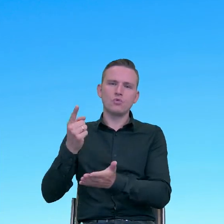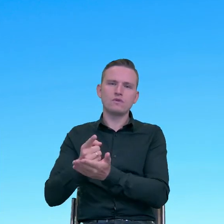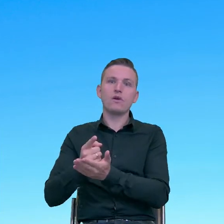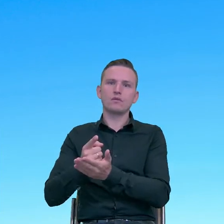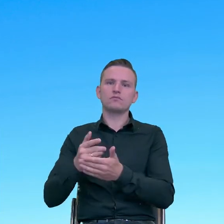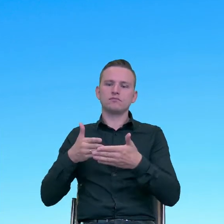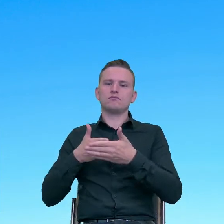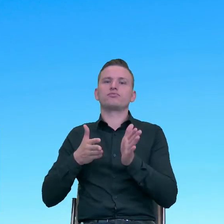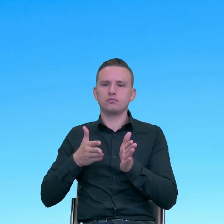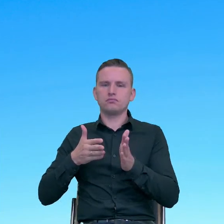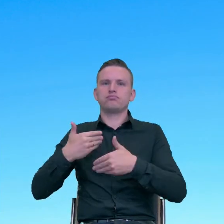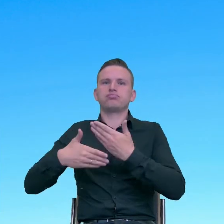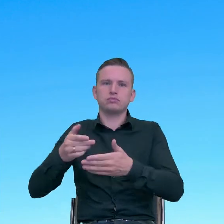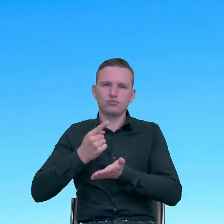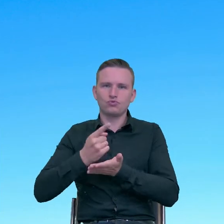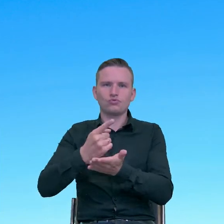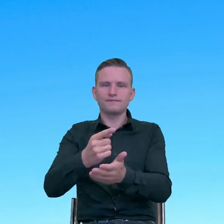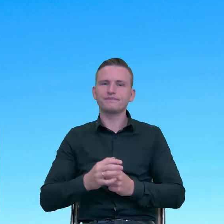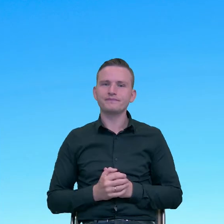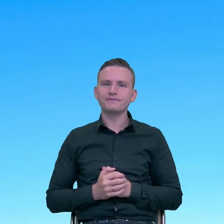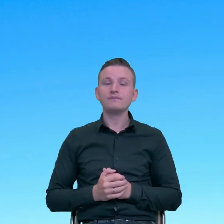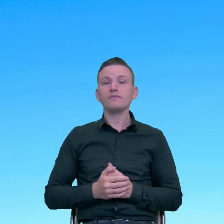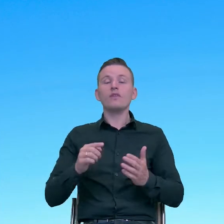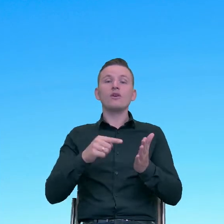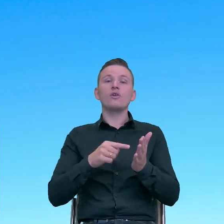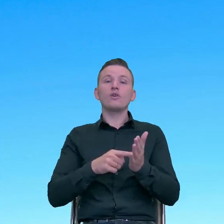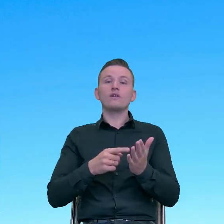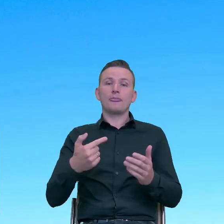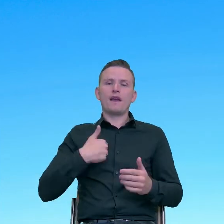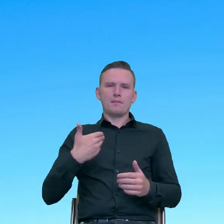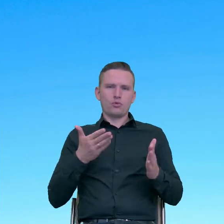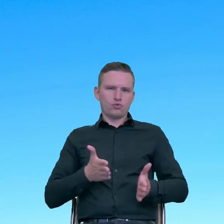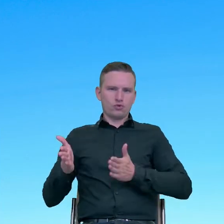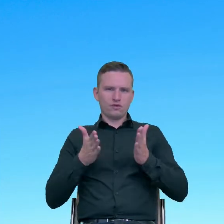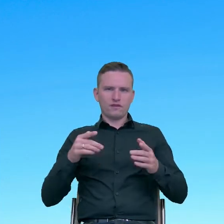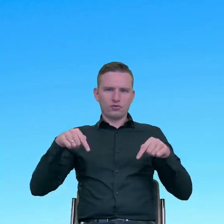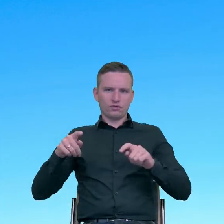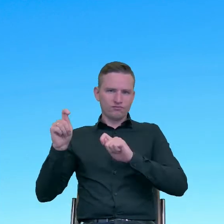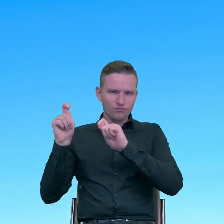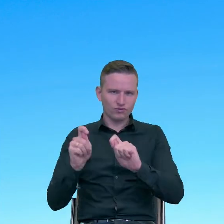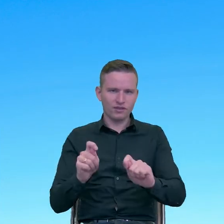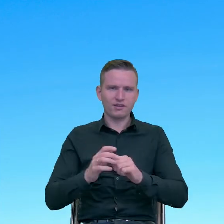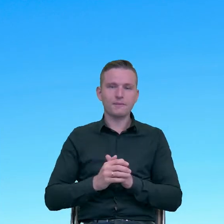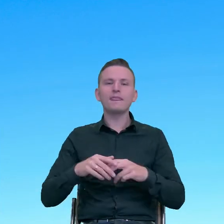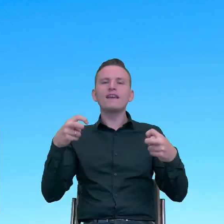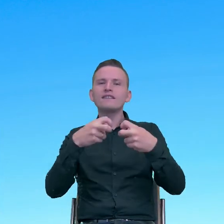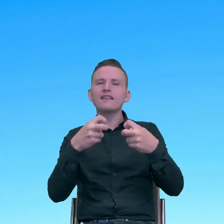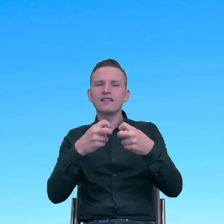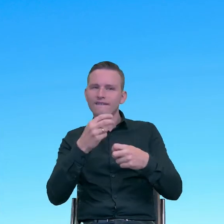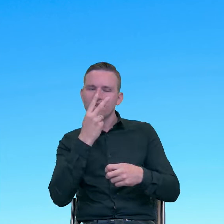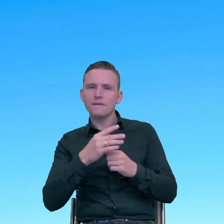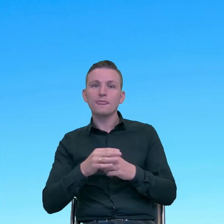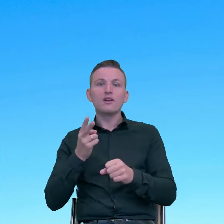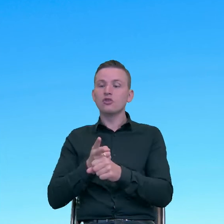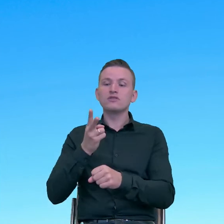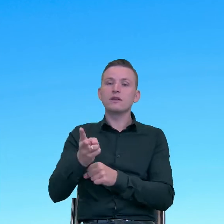takie słowa, na które ja też, przygotowując się do tego przyjazdu tutaj do państwa, trafiłem na nie w internecie, że dostępność zaczyna się